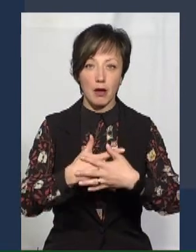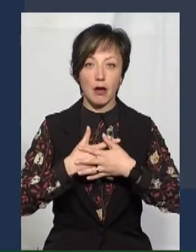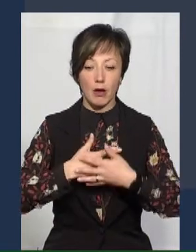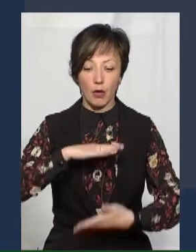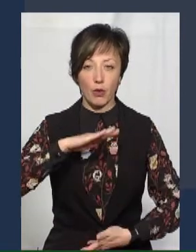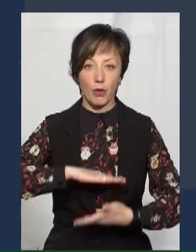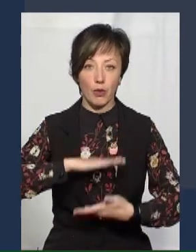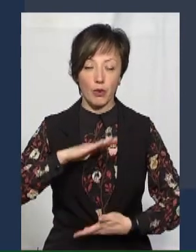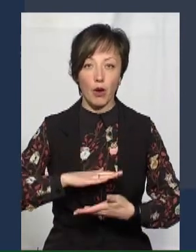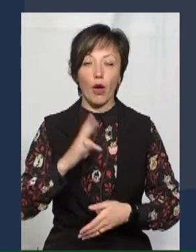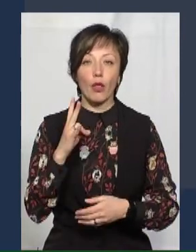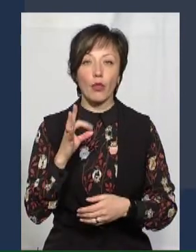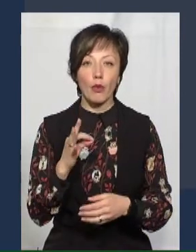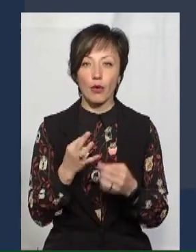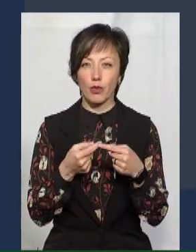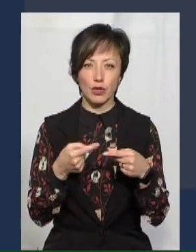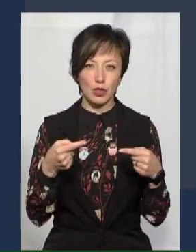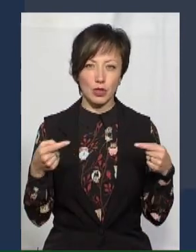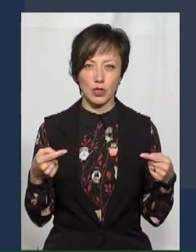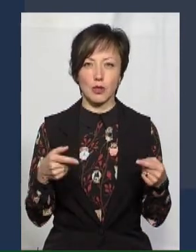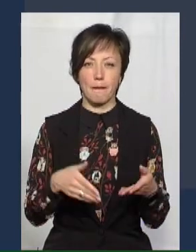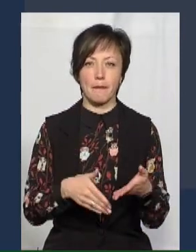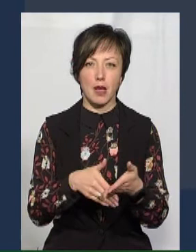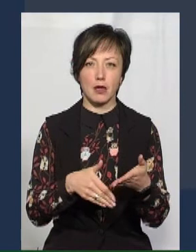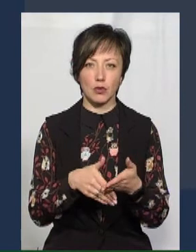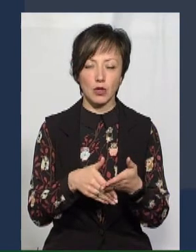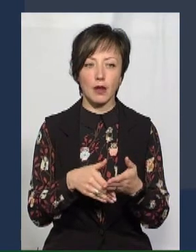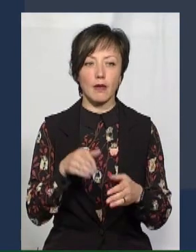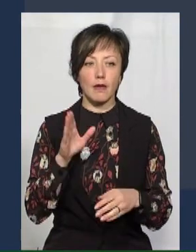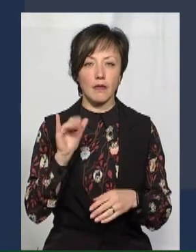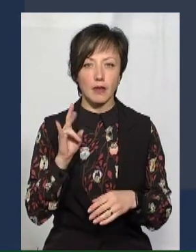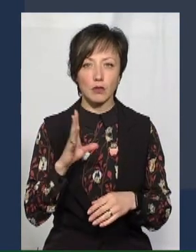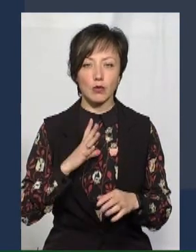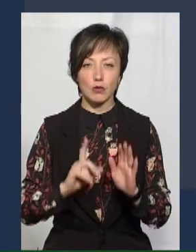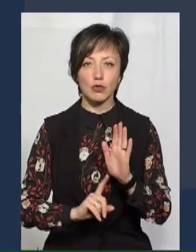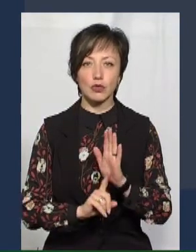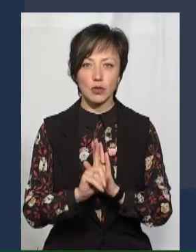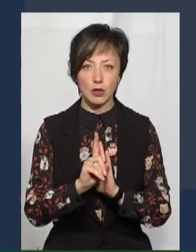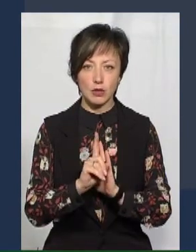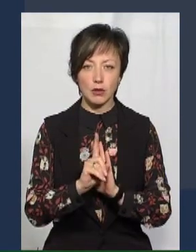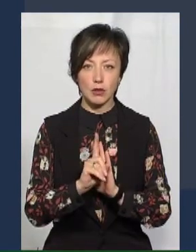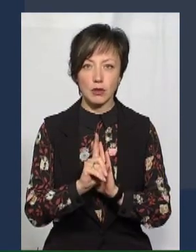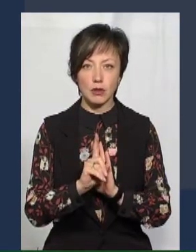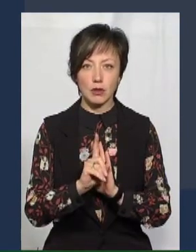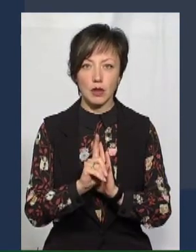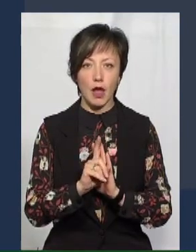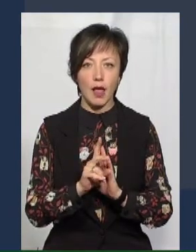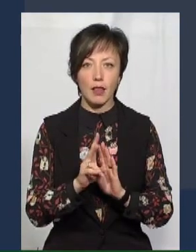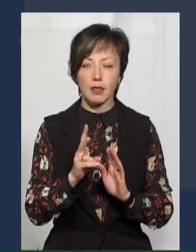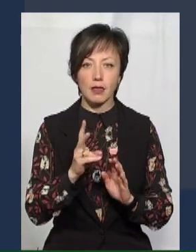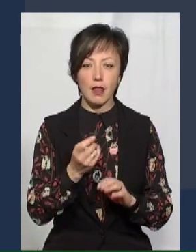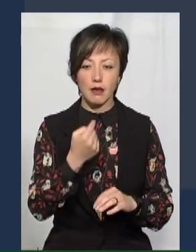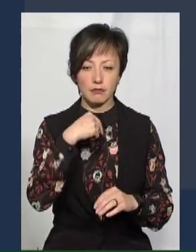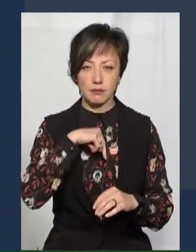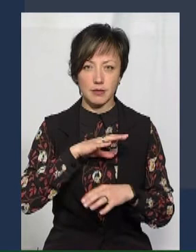існують інші, різні методи ШВЛ. Тобто він був спочатку у нас на неінвазивній ШВЛ. Що